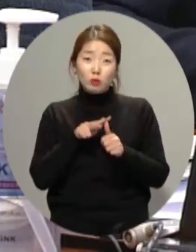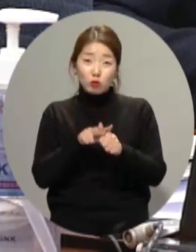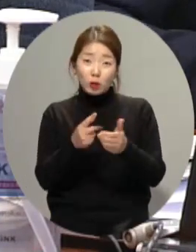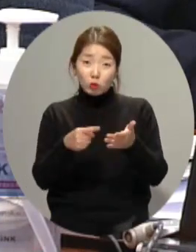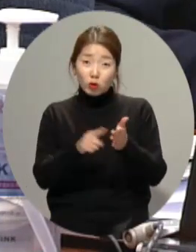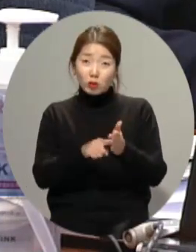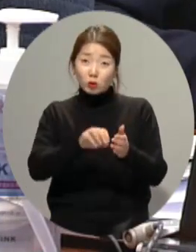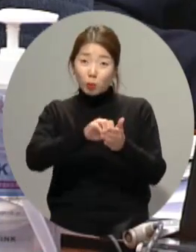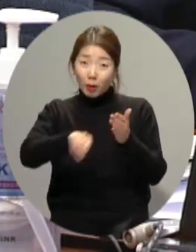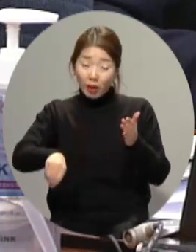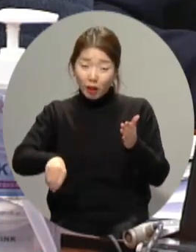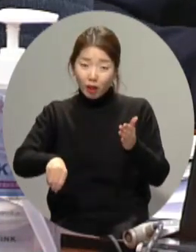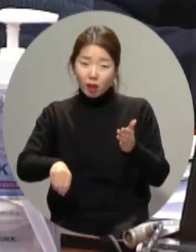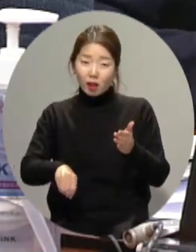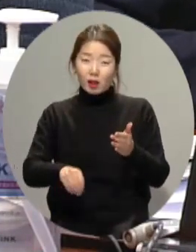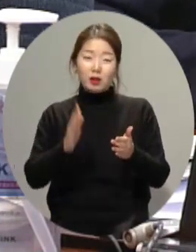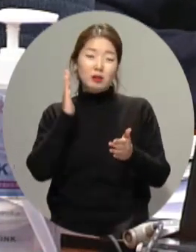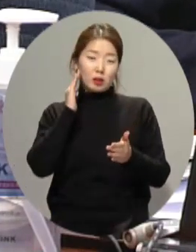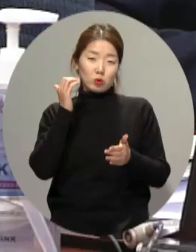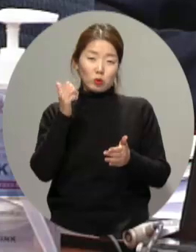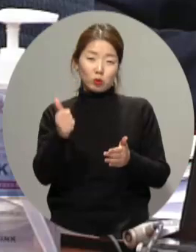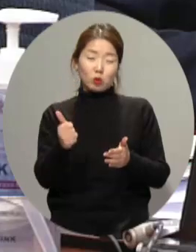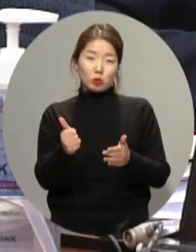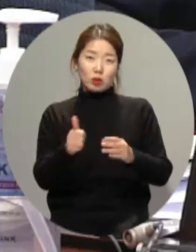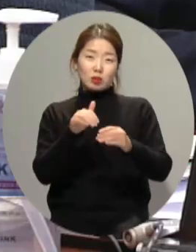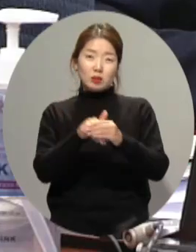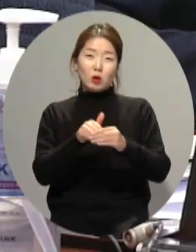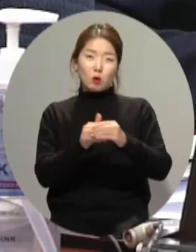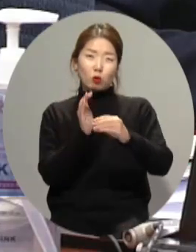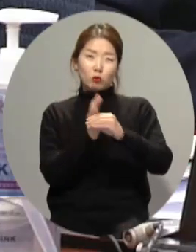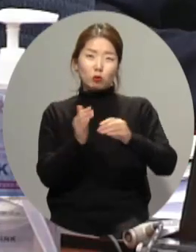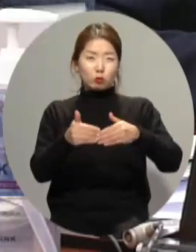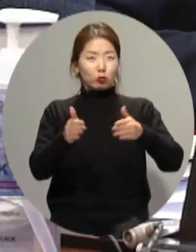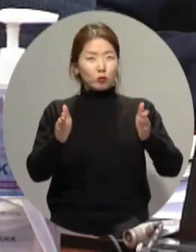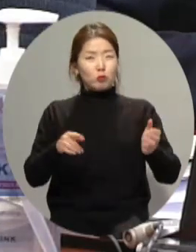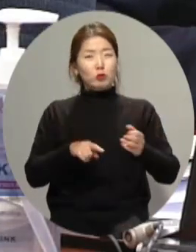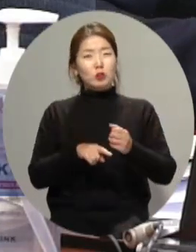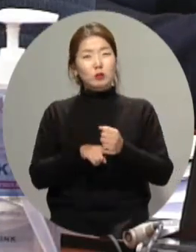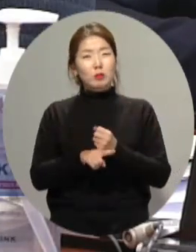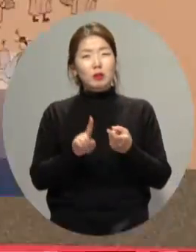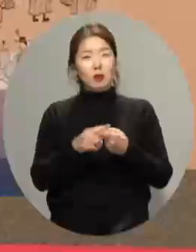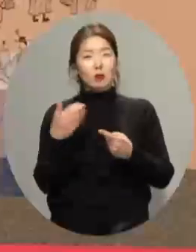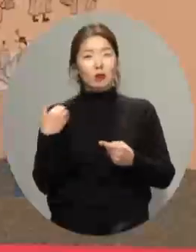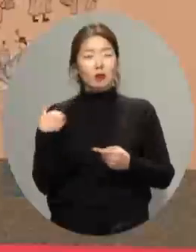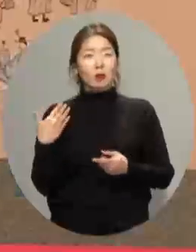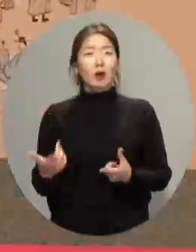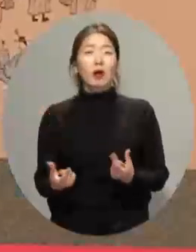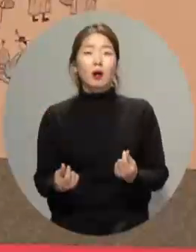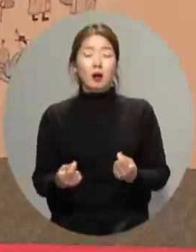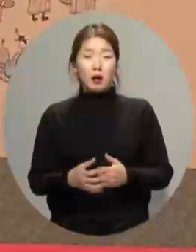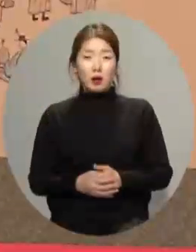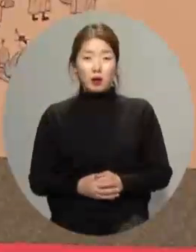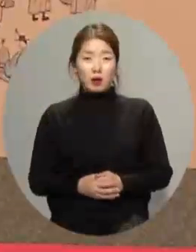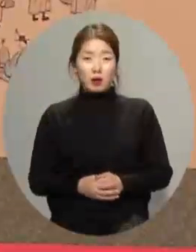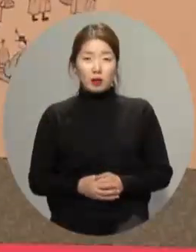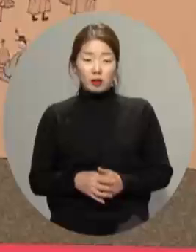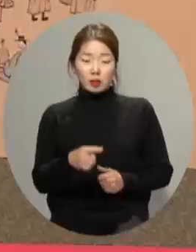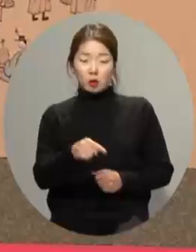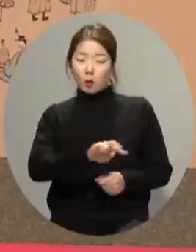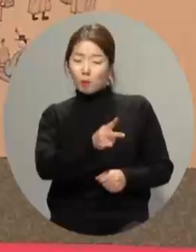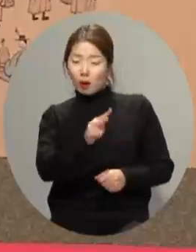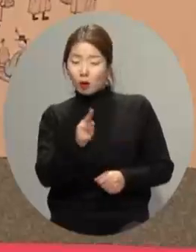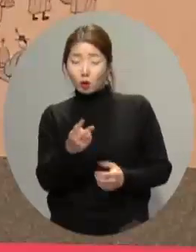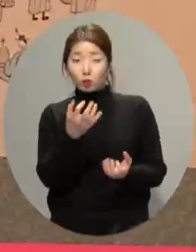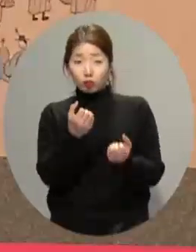사퇴를 시켰다. 윤석열 대통령이 선거 중립 의무를 어기신 겁니다. 줄사퇴에 이은 전폭적인